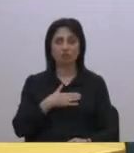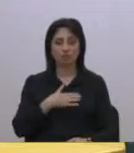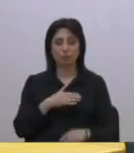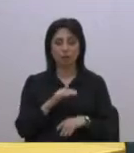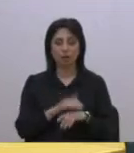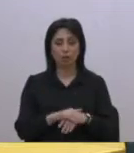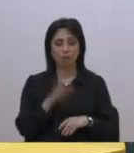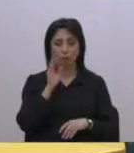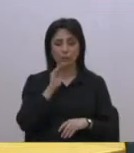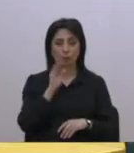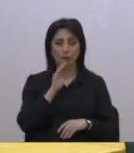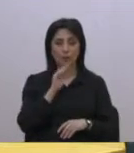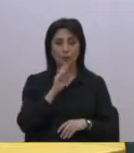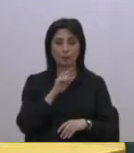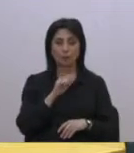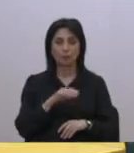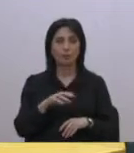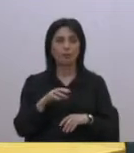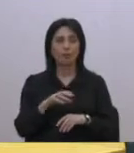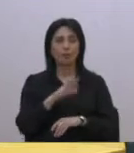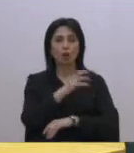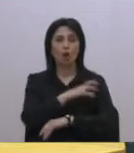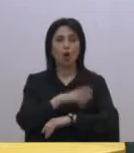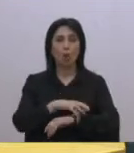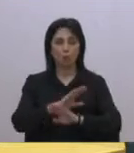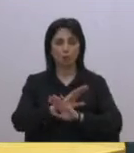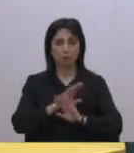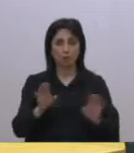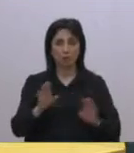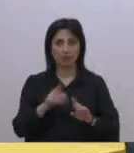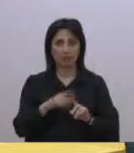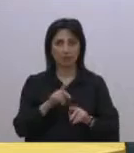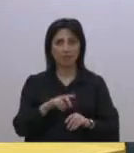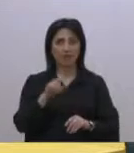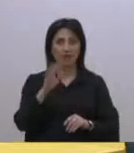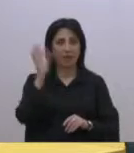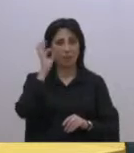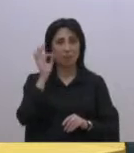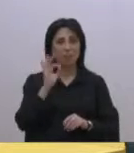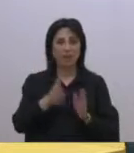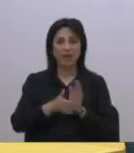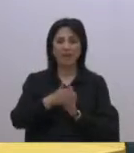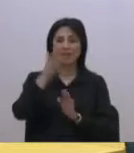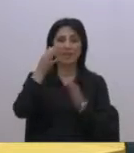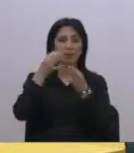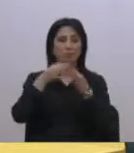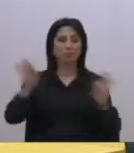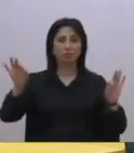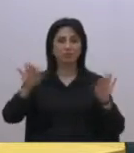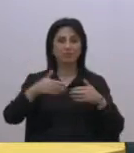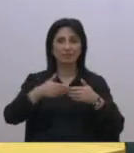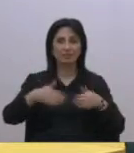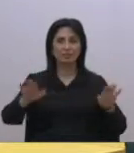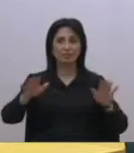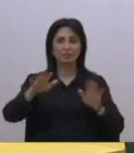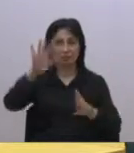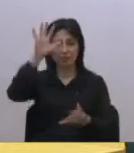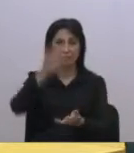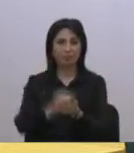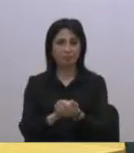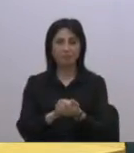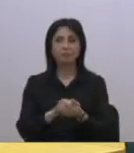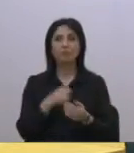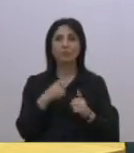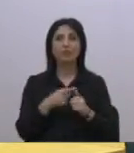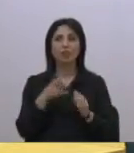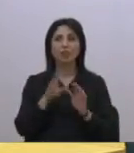ფაქტობრივად როდესაც კომუნიზმი დასრულდა და ბერლინის კედელი დაინგრა და ჩვენ თავისუფლება მოვიპოვეთ, რაღაცნაირად ჩავთვალეთ